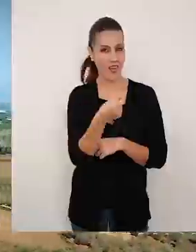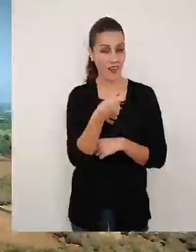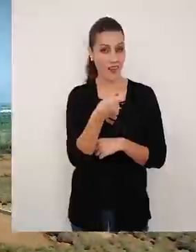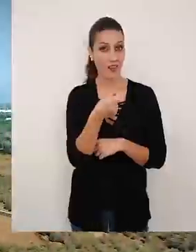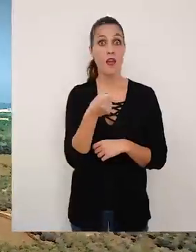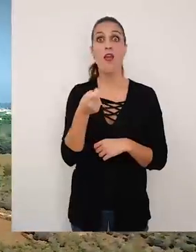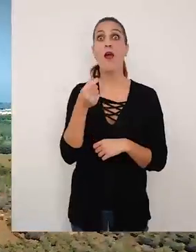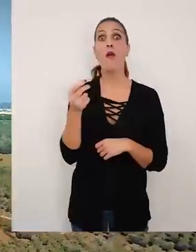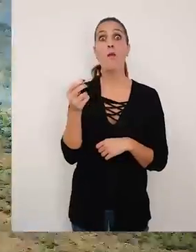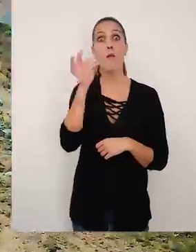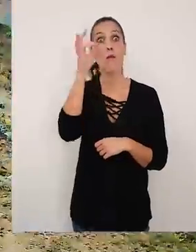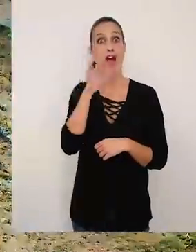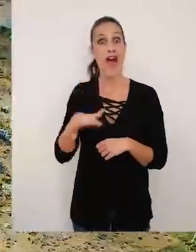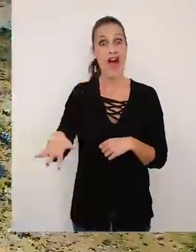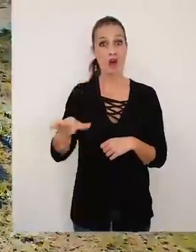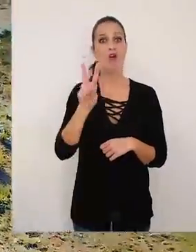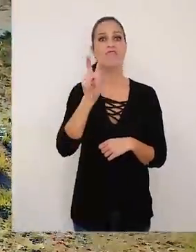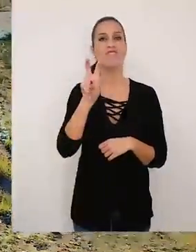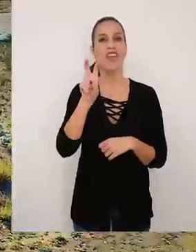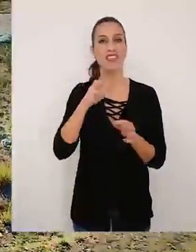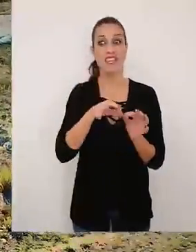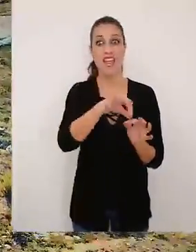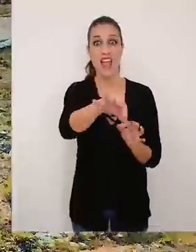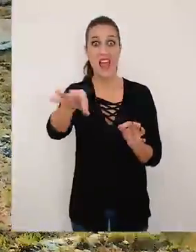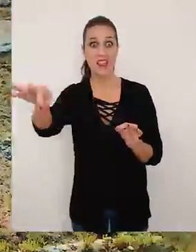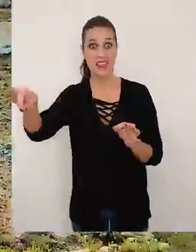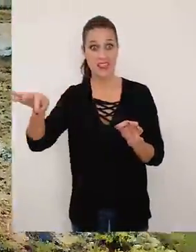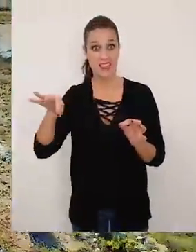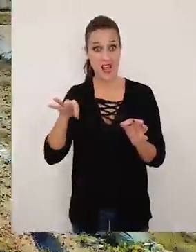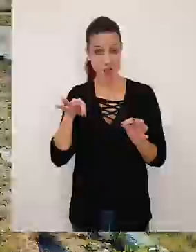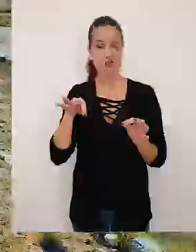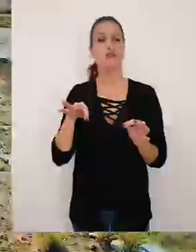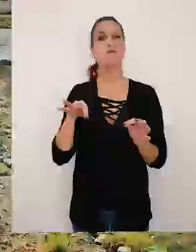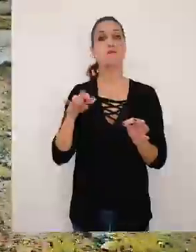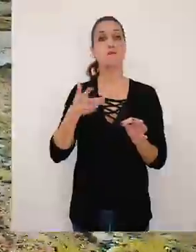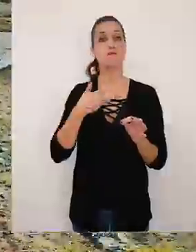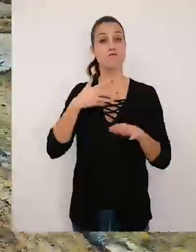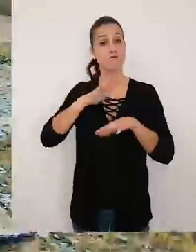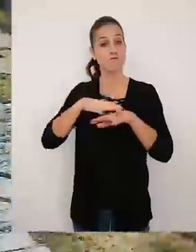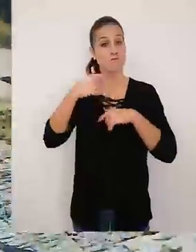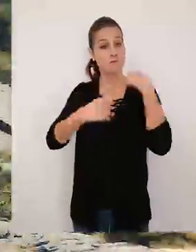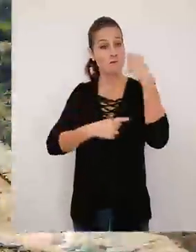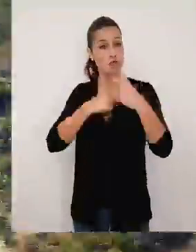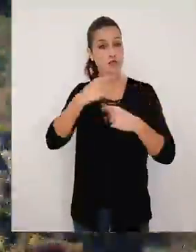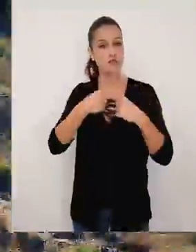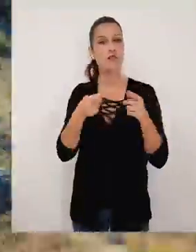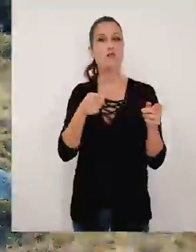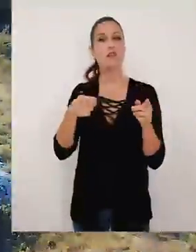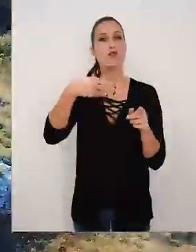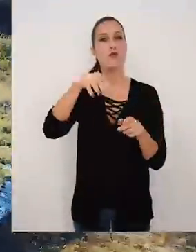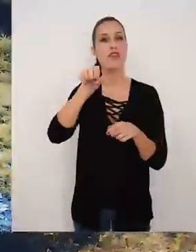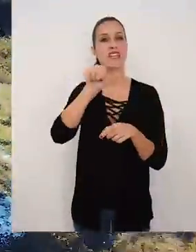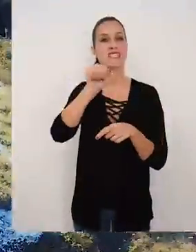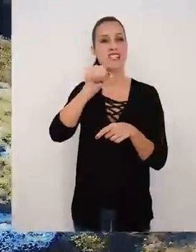Il parco si sviluppa su 20 ettari che includono l'importante area archeologica attinente al retaggio messapico di quella che un tempo